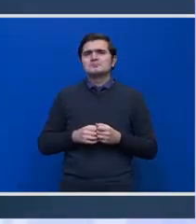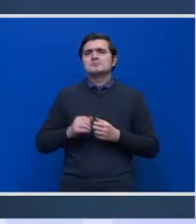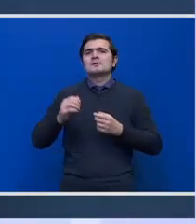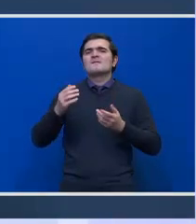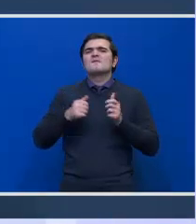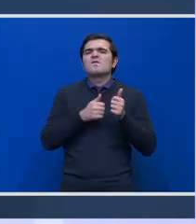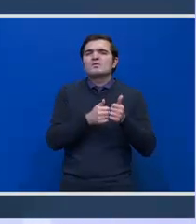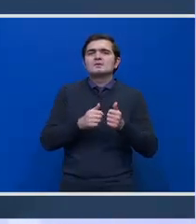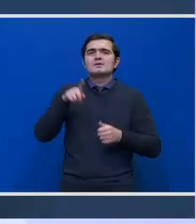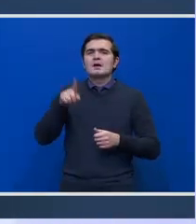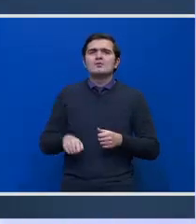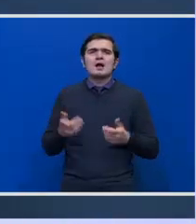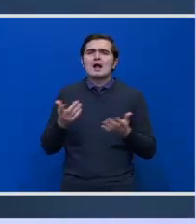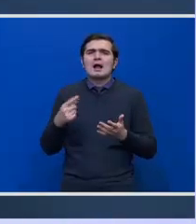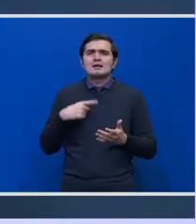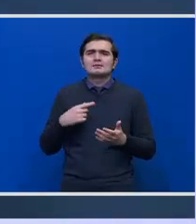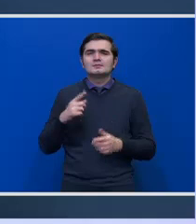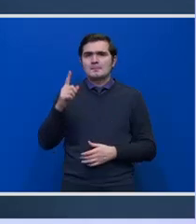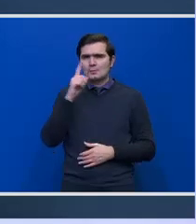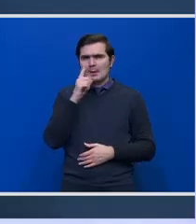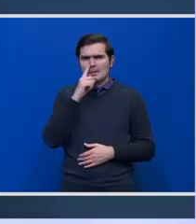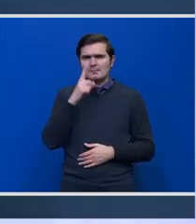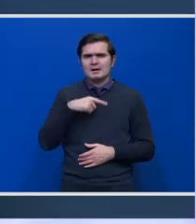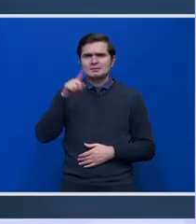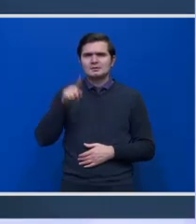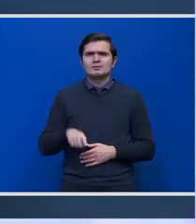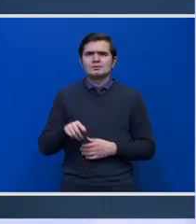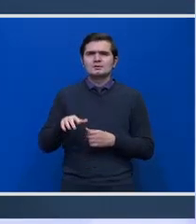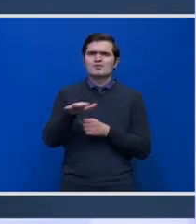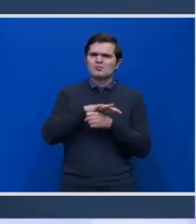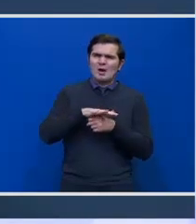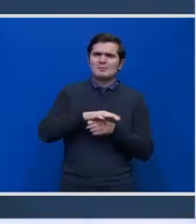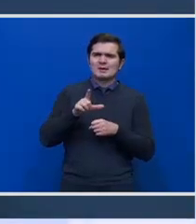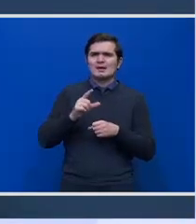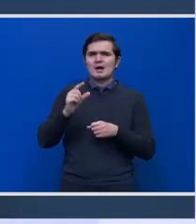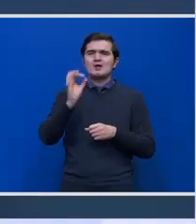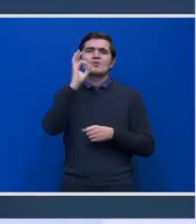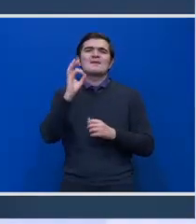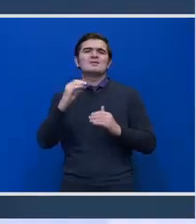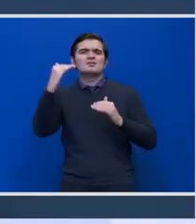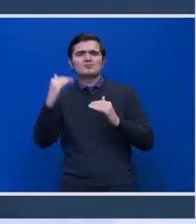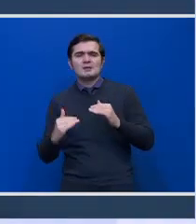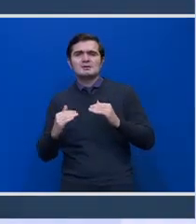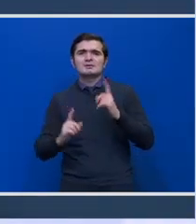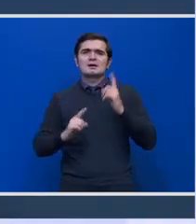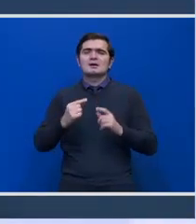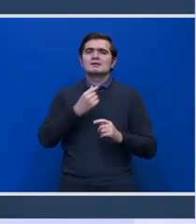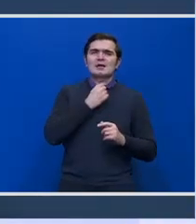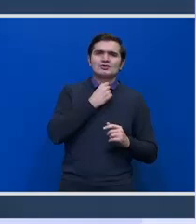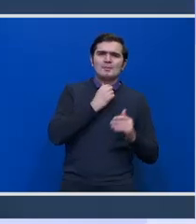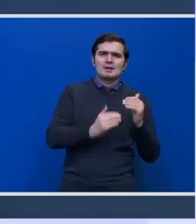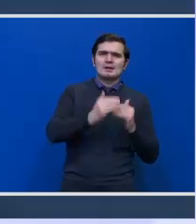luna în care ne aflăm. Noiembrie, fiind o lună încă de toamnă, coeficientul era mai mic. Creștea în decembrie, creștea